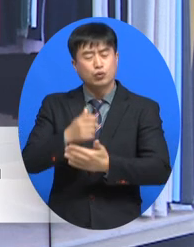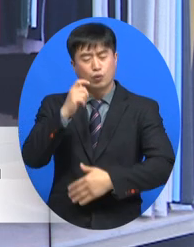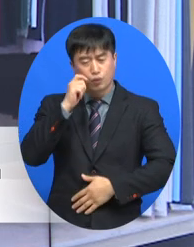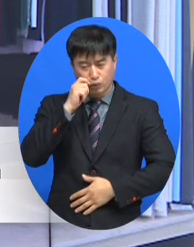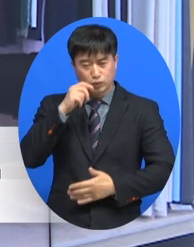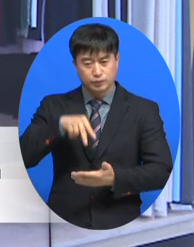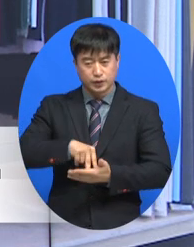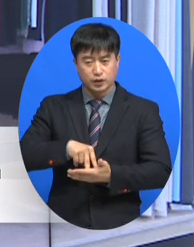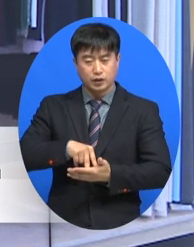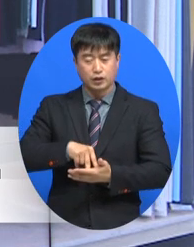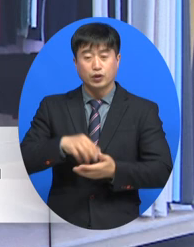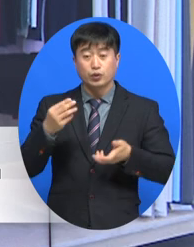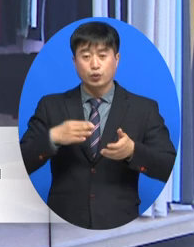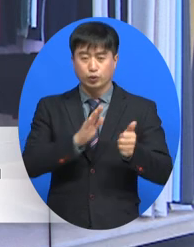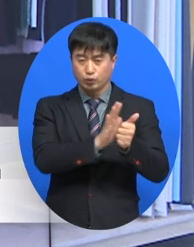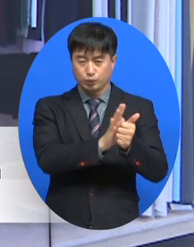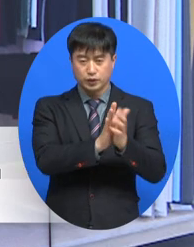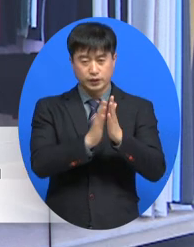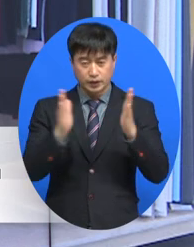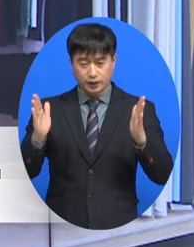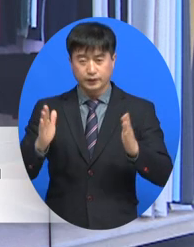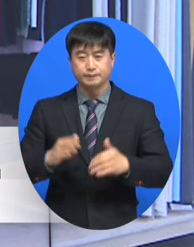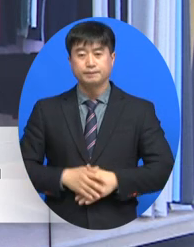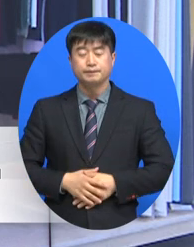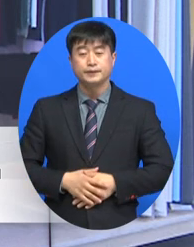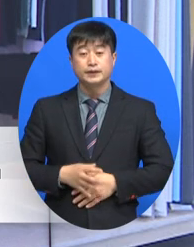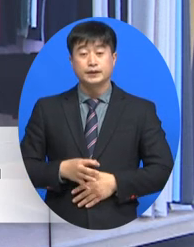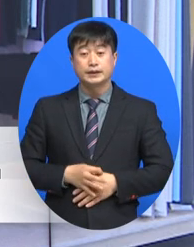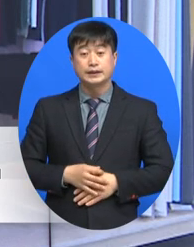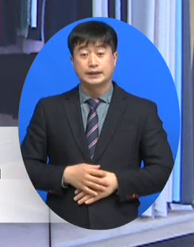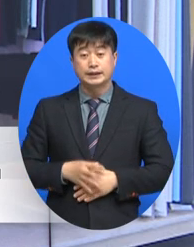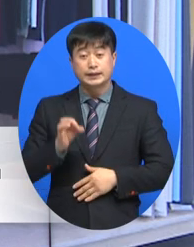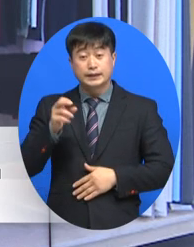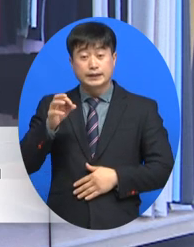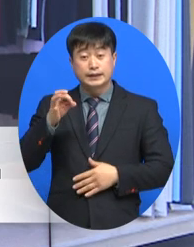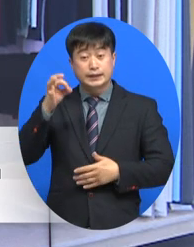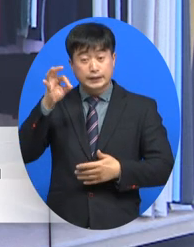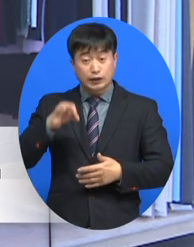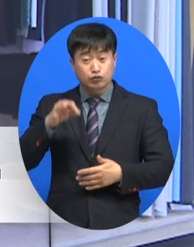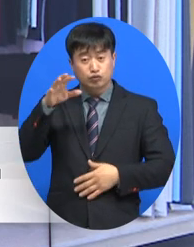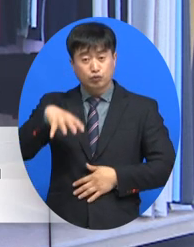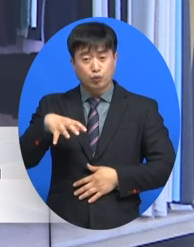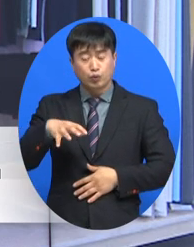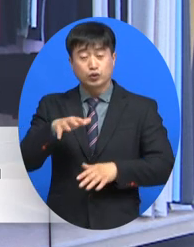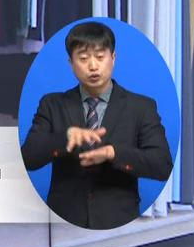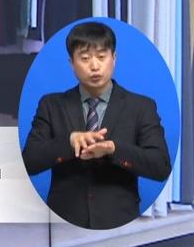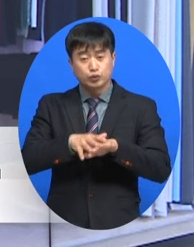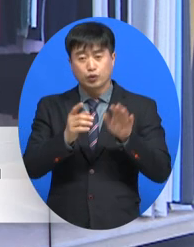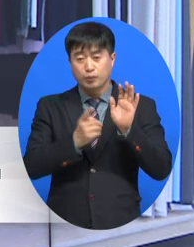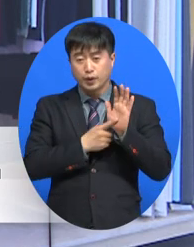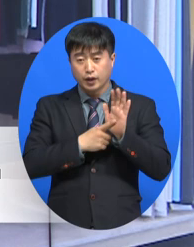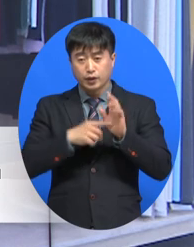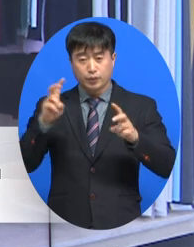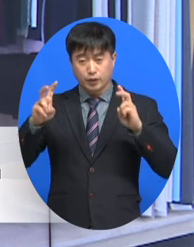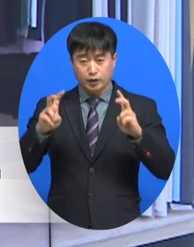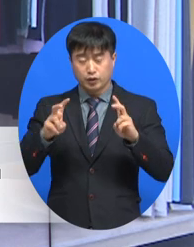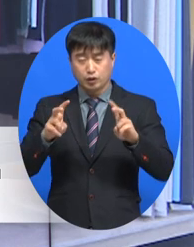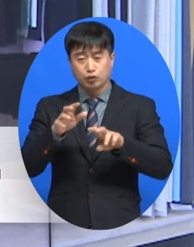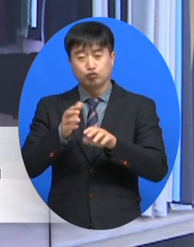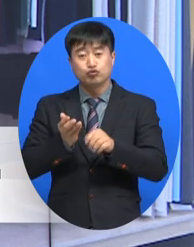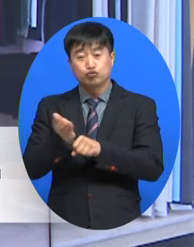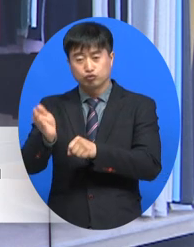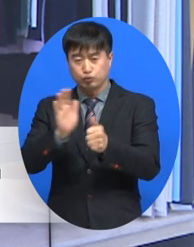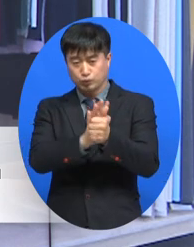어려운 실정입니다 이에 경기도가 나섰습니다 양주에 위치한 섬유 마케팅 센터와 함께 돈의 섬유 기업들의 수출에